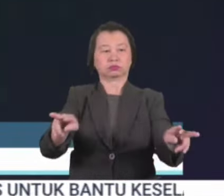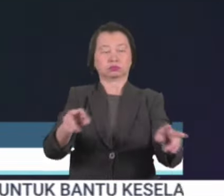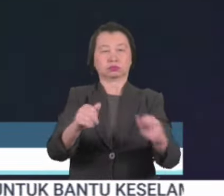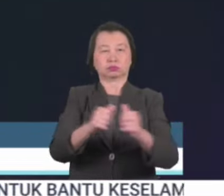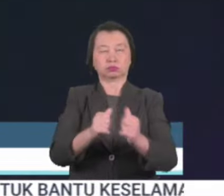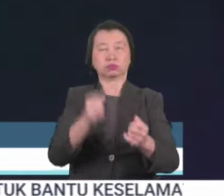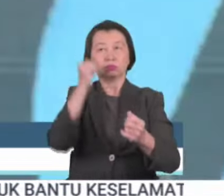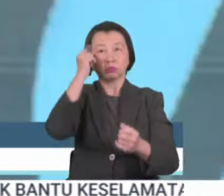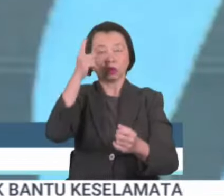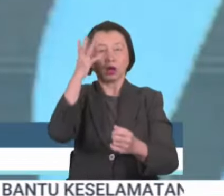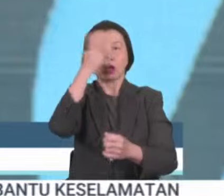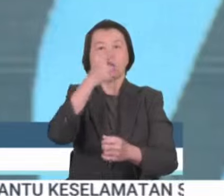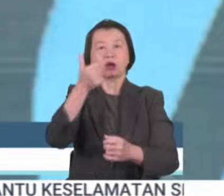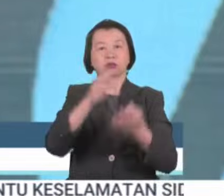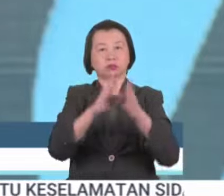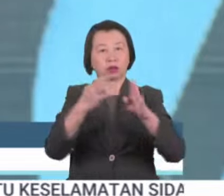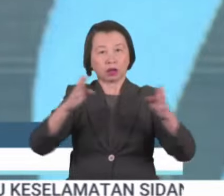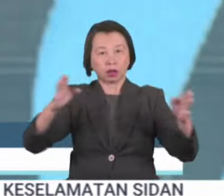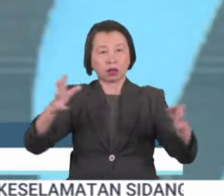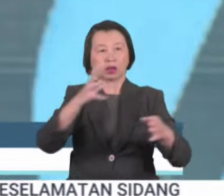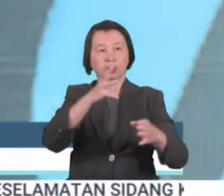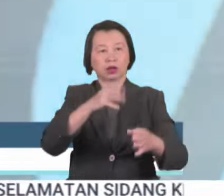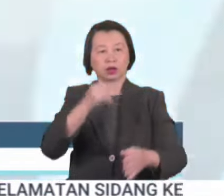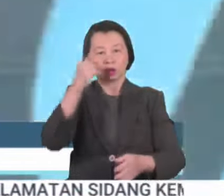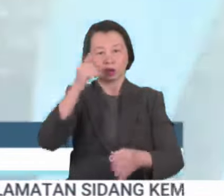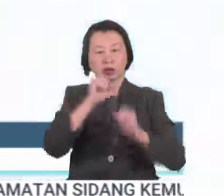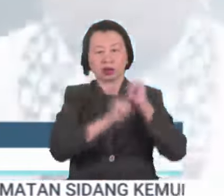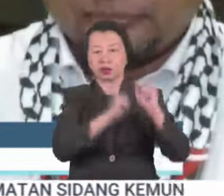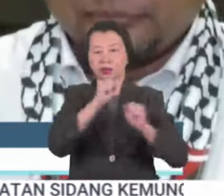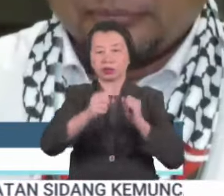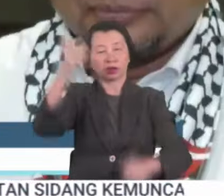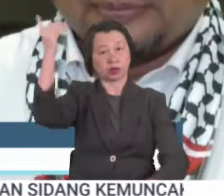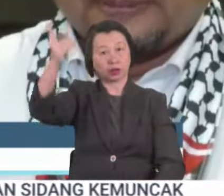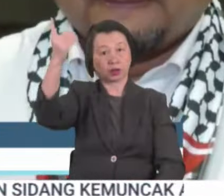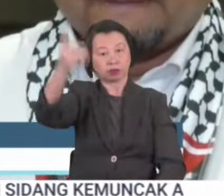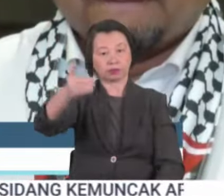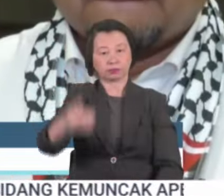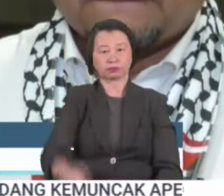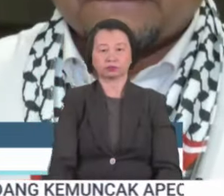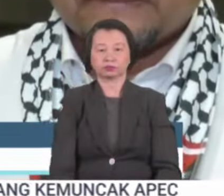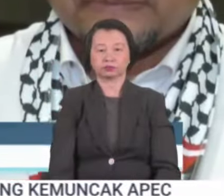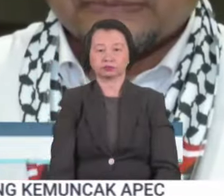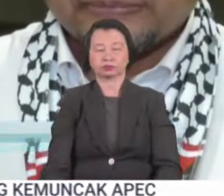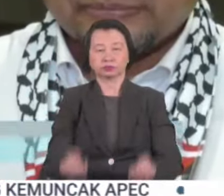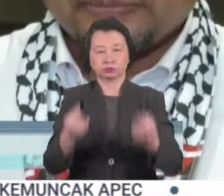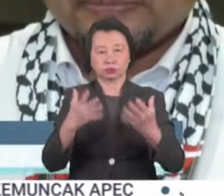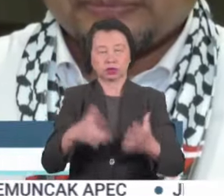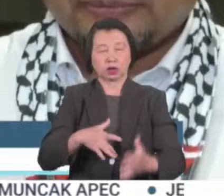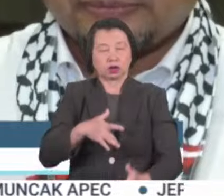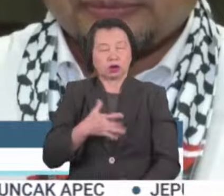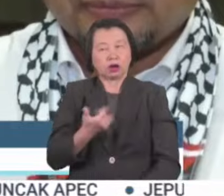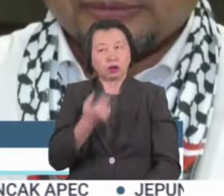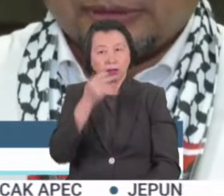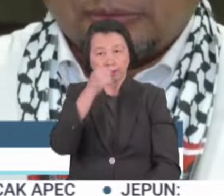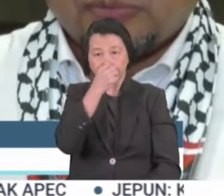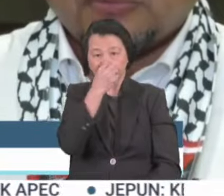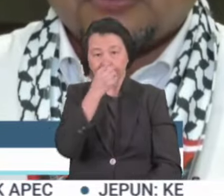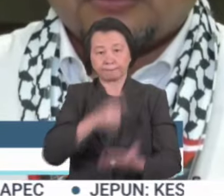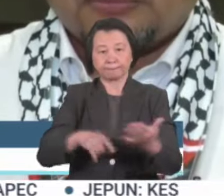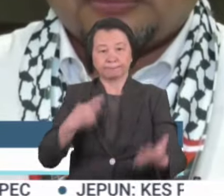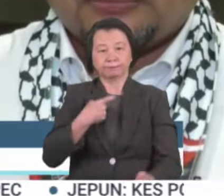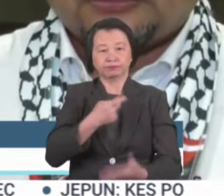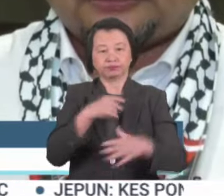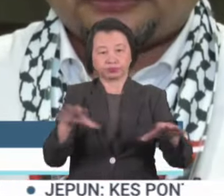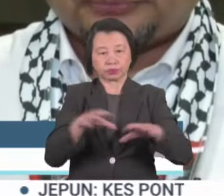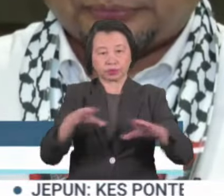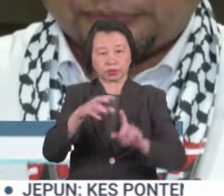dengan menghayati keindahan bahasa disulami nilai dakwah. Ramai yang mula merasa tertarik dengan apa yang kita lakukan,